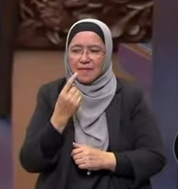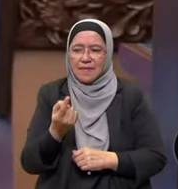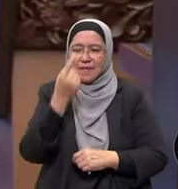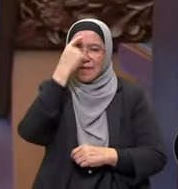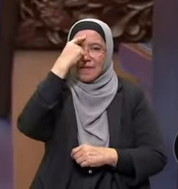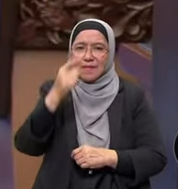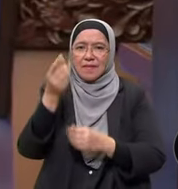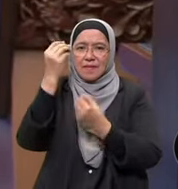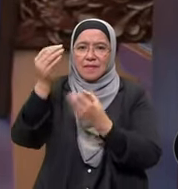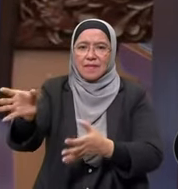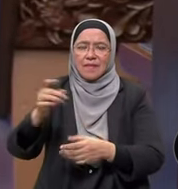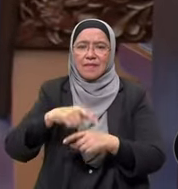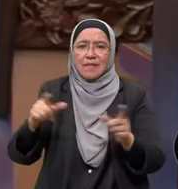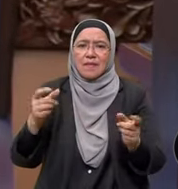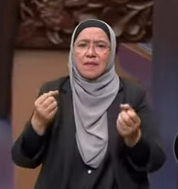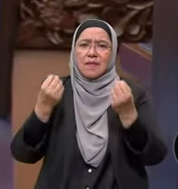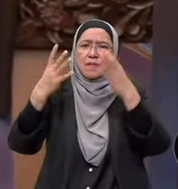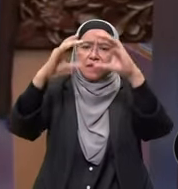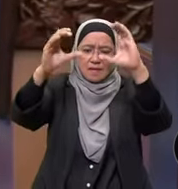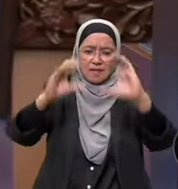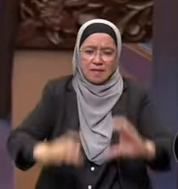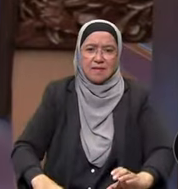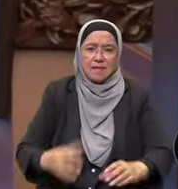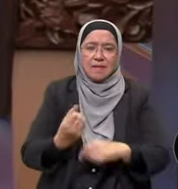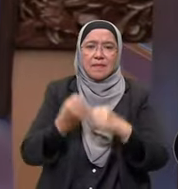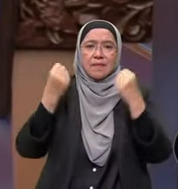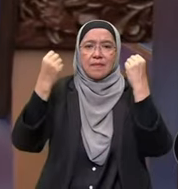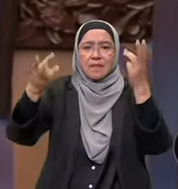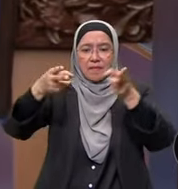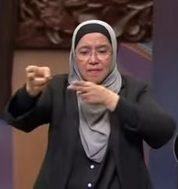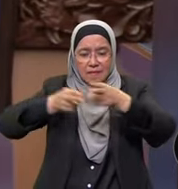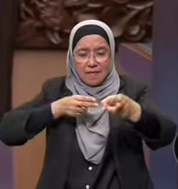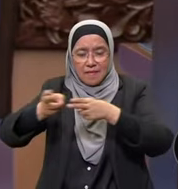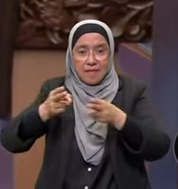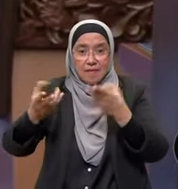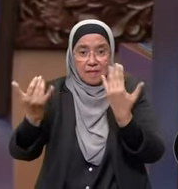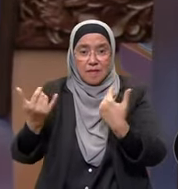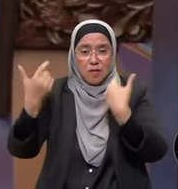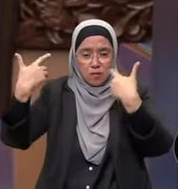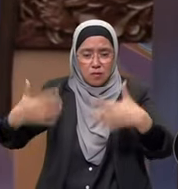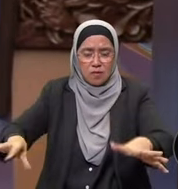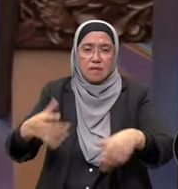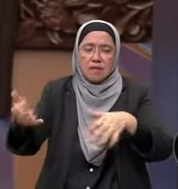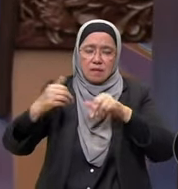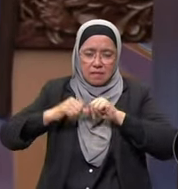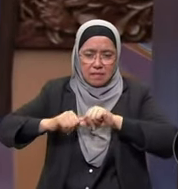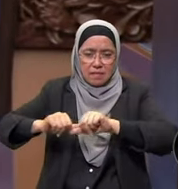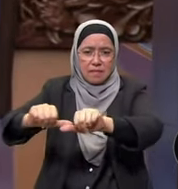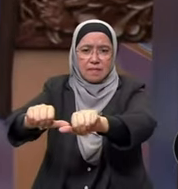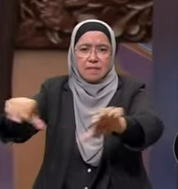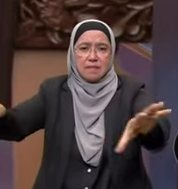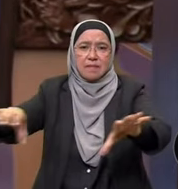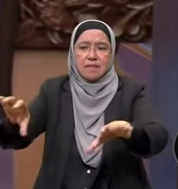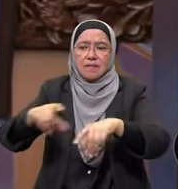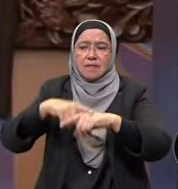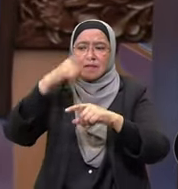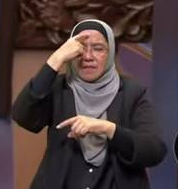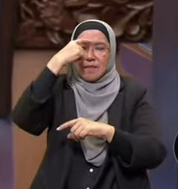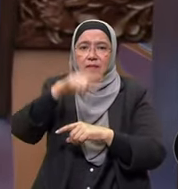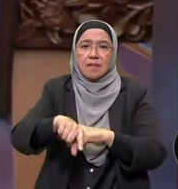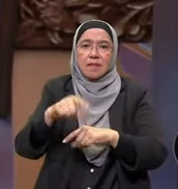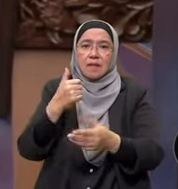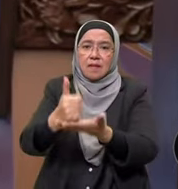langkah dan inisiatif telah sedang dan akan dijalankan oleh kwsp bagi membantu ahlinya mempunyai simpanan yang